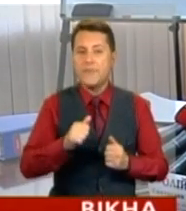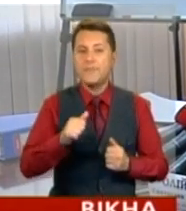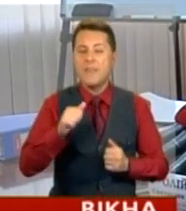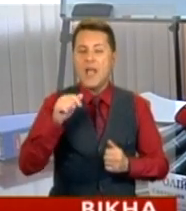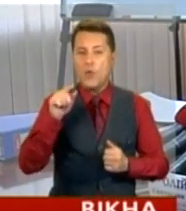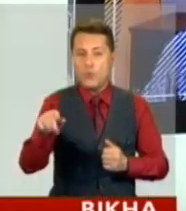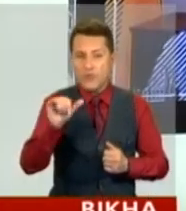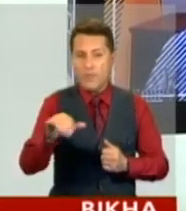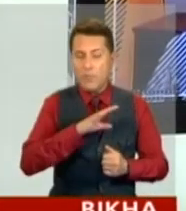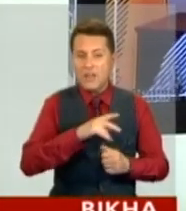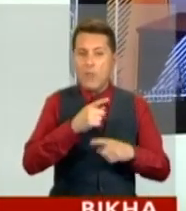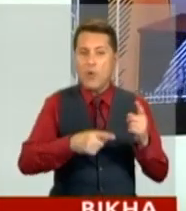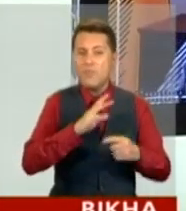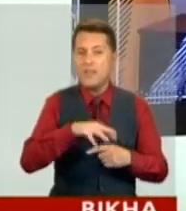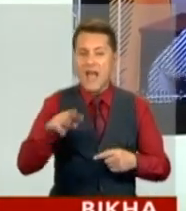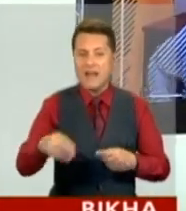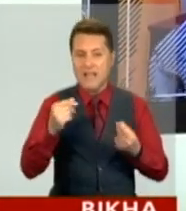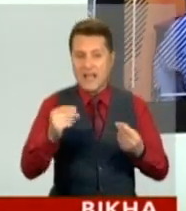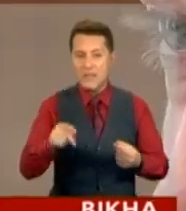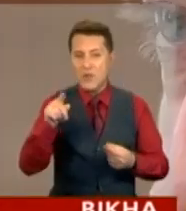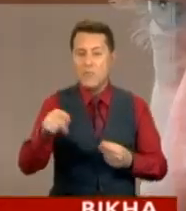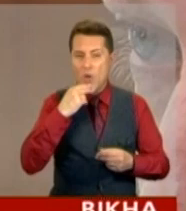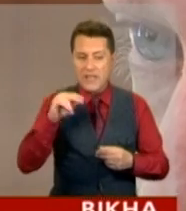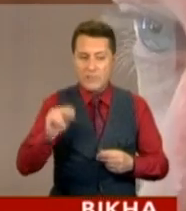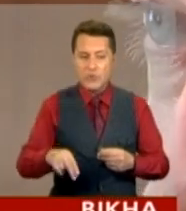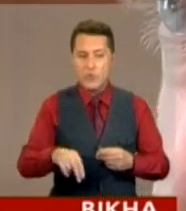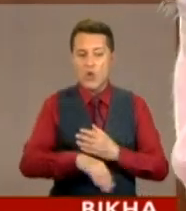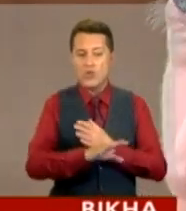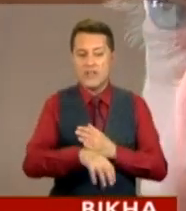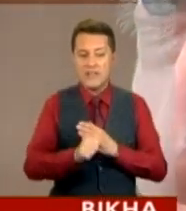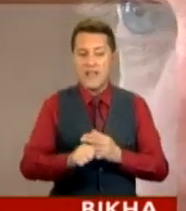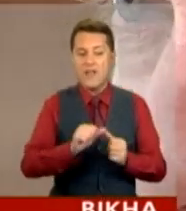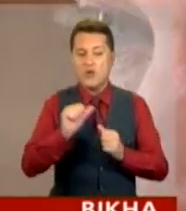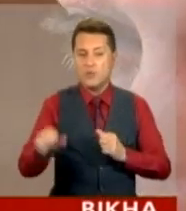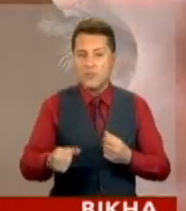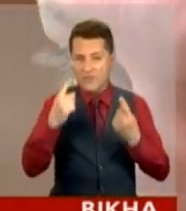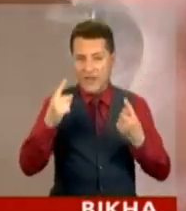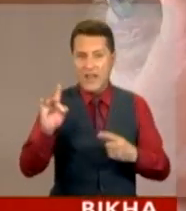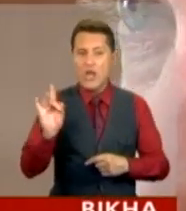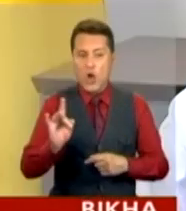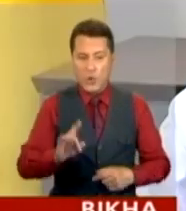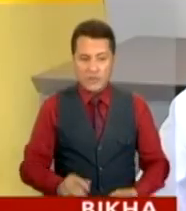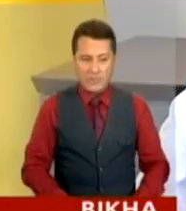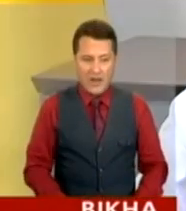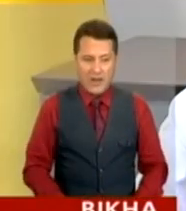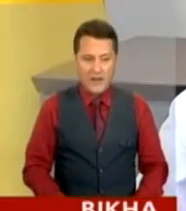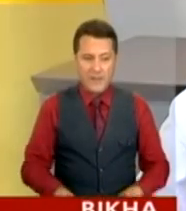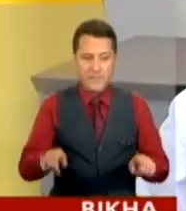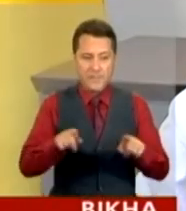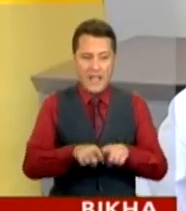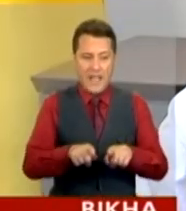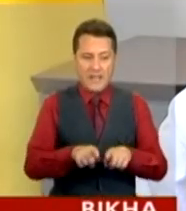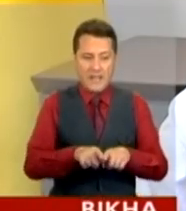півмільярда гривень. Йому інкримінують розкрадання державних коштів в особливо великих розмірах. Так називаємий